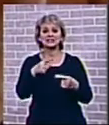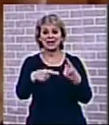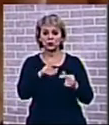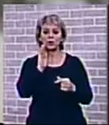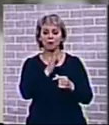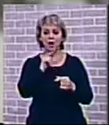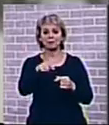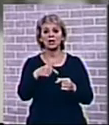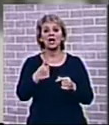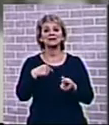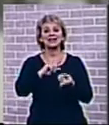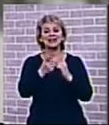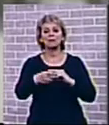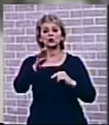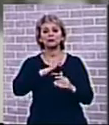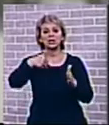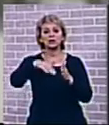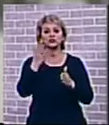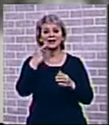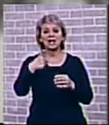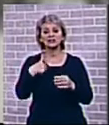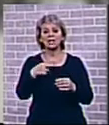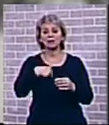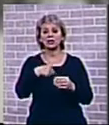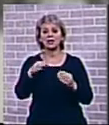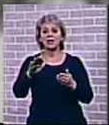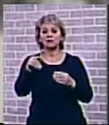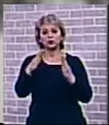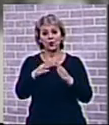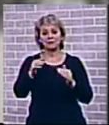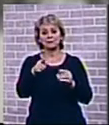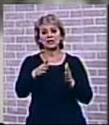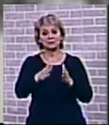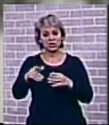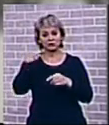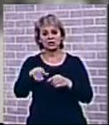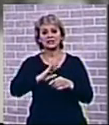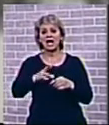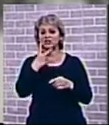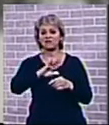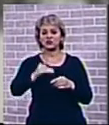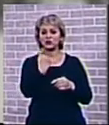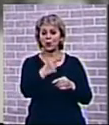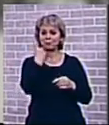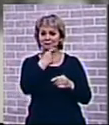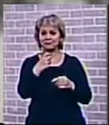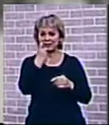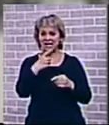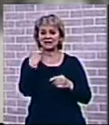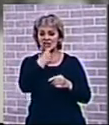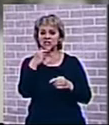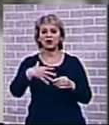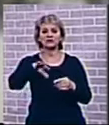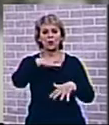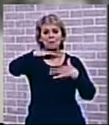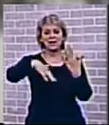мамой. Мне наоборот было лучше, когда я был в приюте. Я не видел ее пьяного лица. Вот, ну, все вот